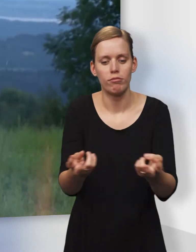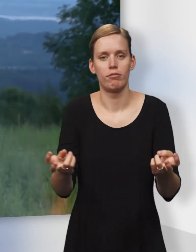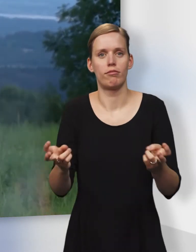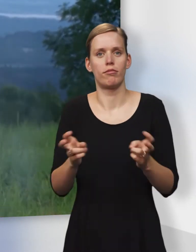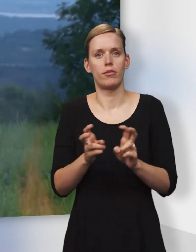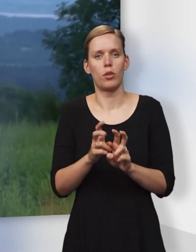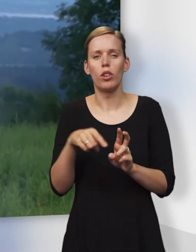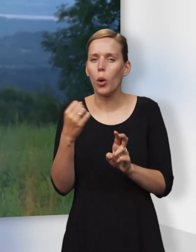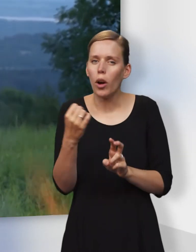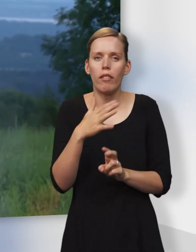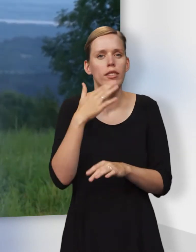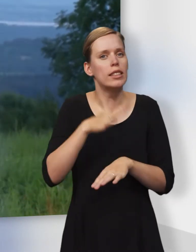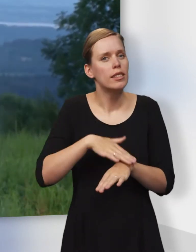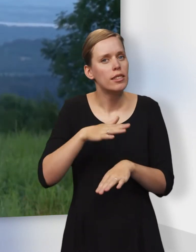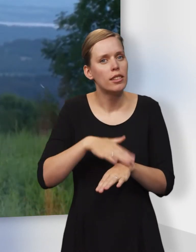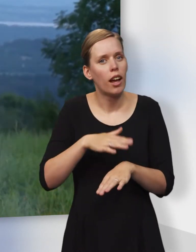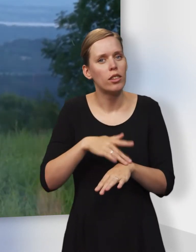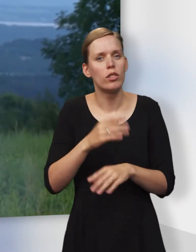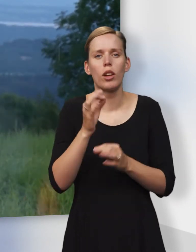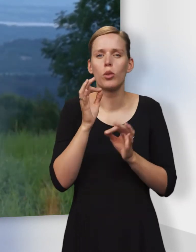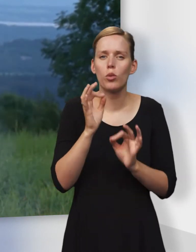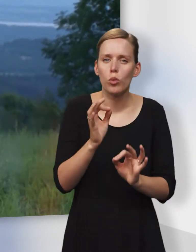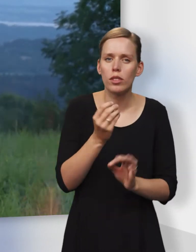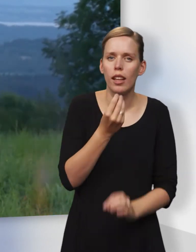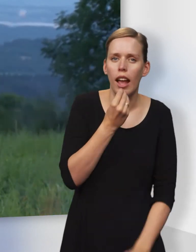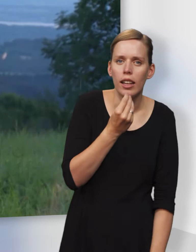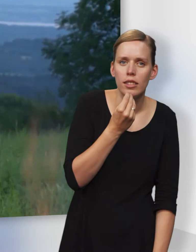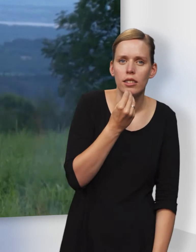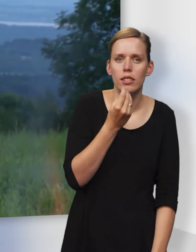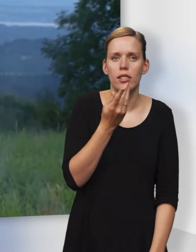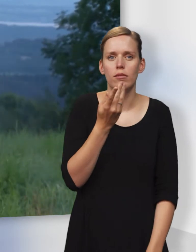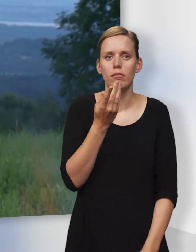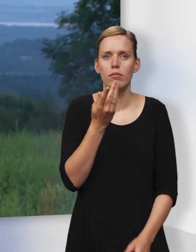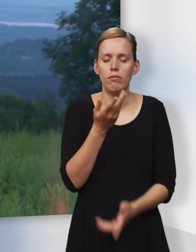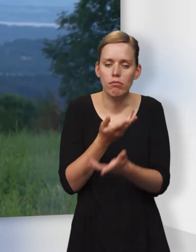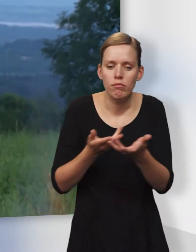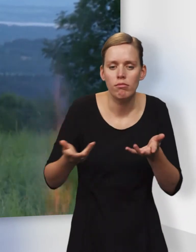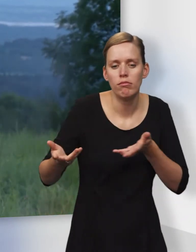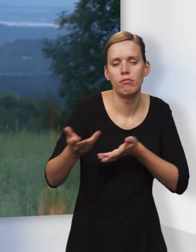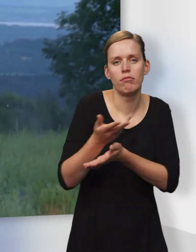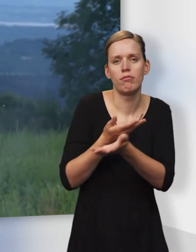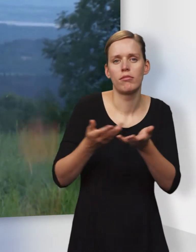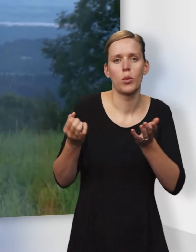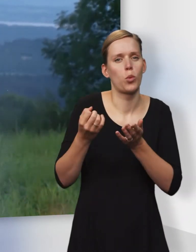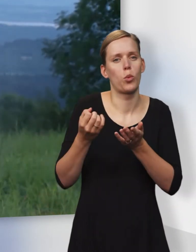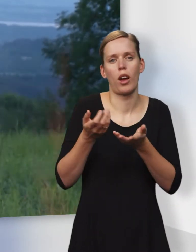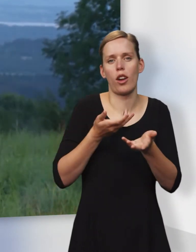ganz viel Zeit hatte, um bei einem guten Essen tief ins Gespräch zu versinken.